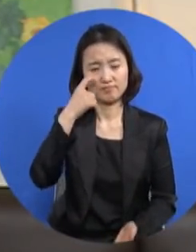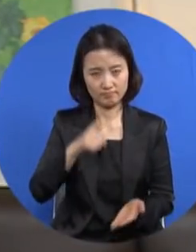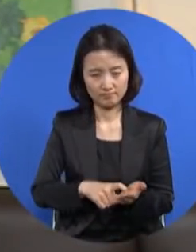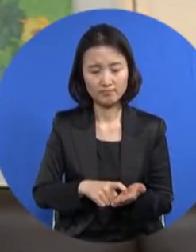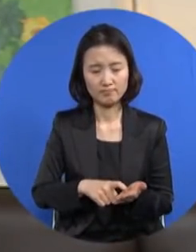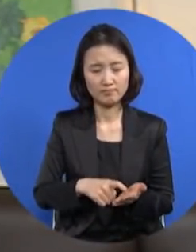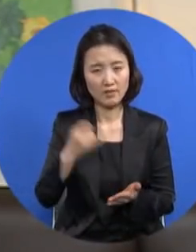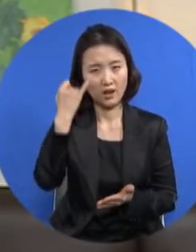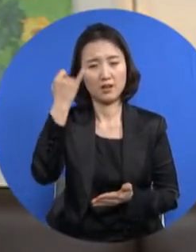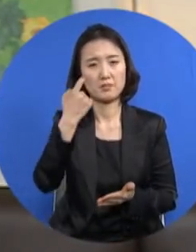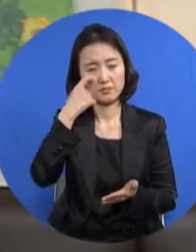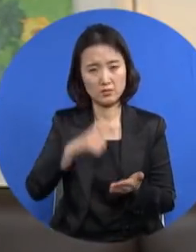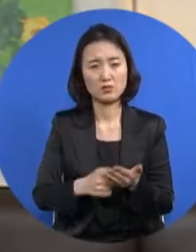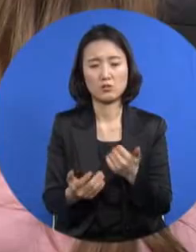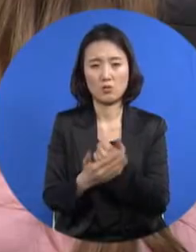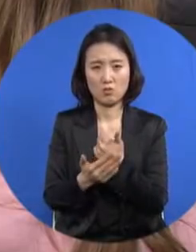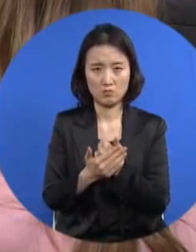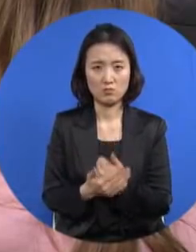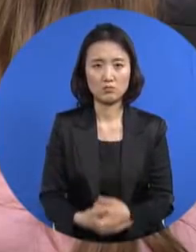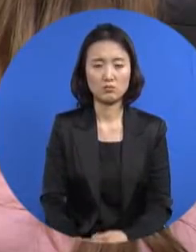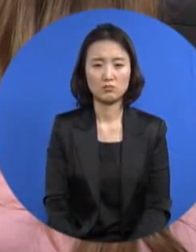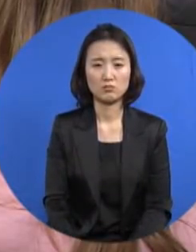됐고요.